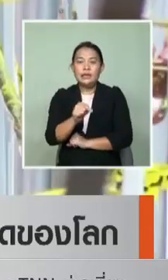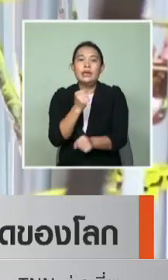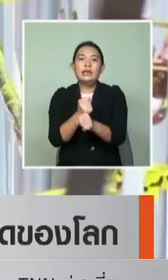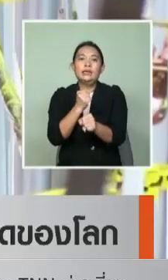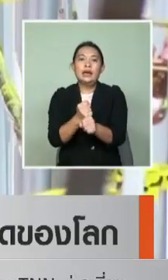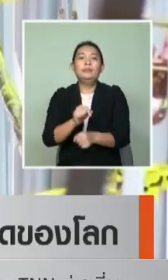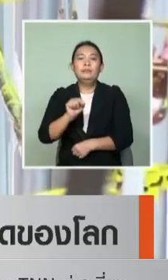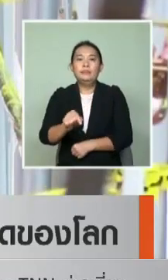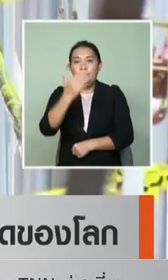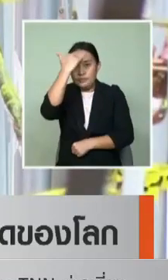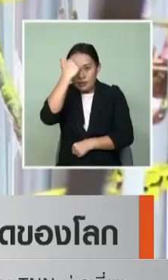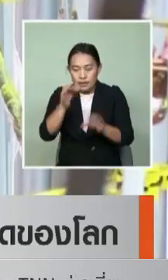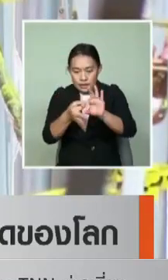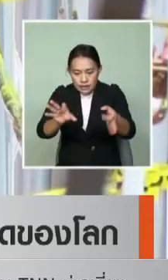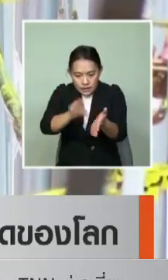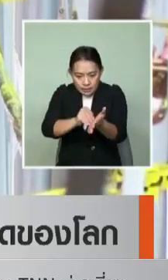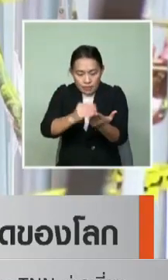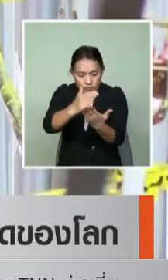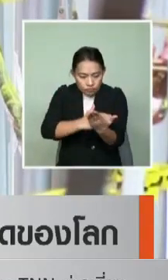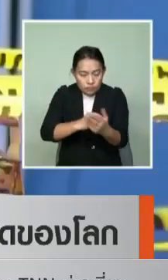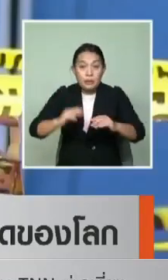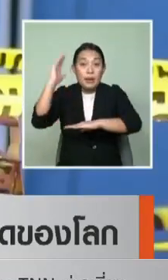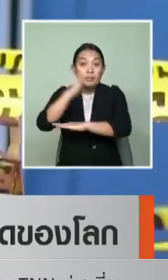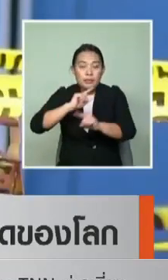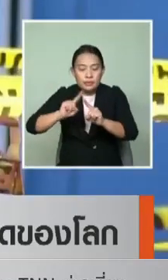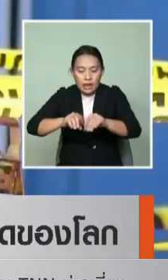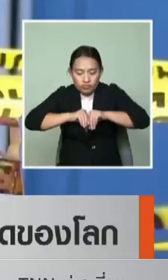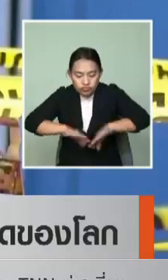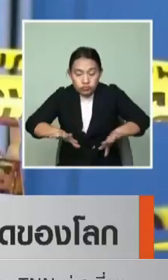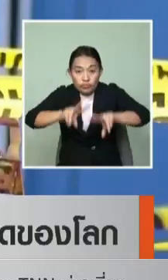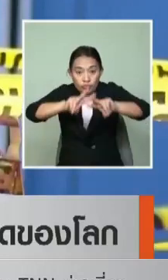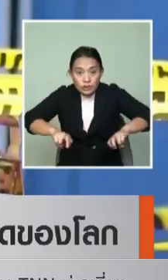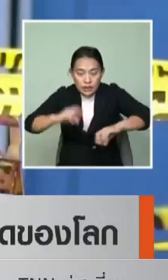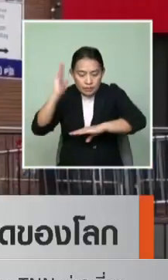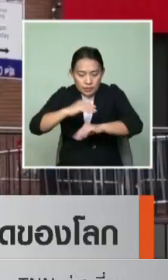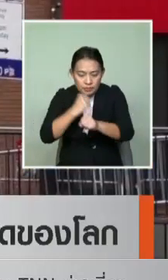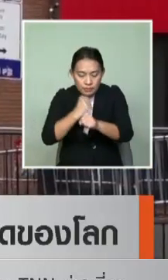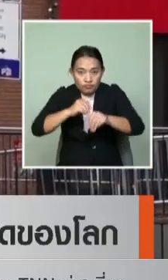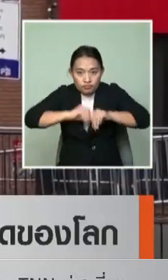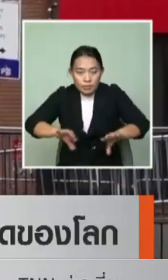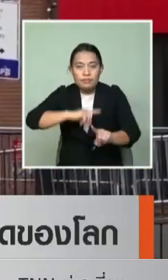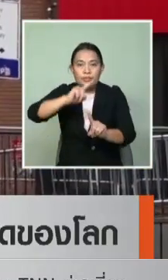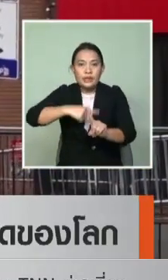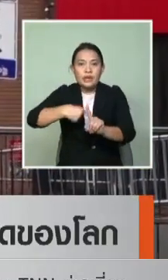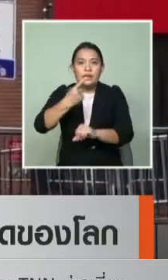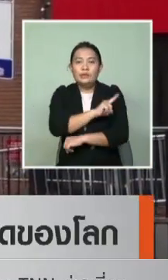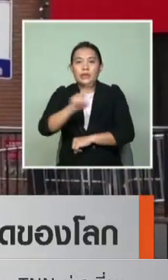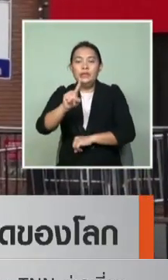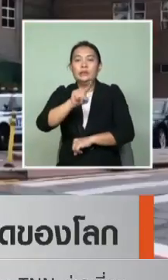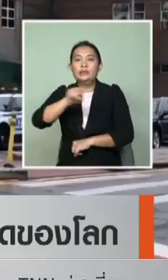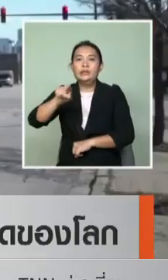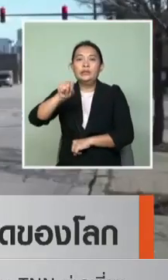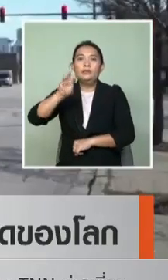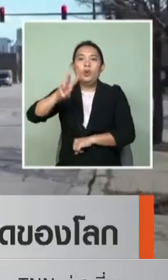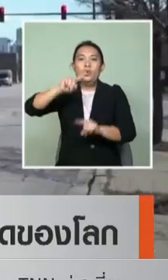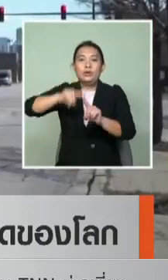for Science ก็มีการรวบรวมบทความที่มีการตีพิมพ์ตามสื่อกระแสหลักทั่วโลกนะคะตั้งแต่วันที่1มกราคมถึง26พฤษ